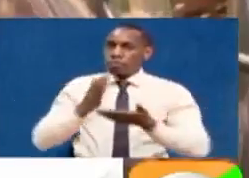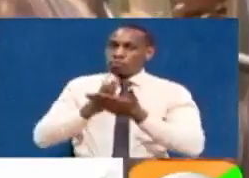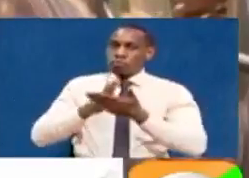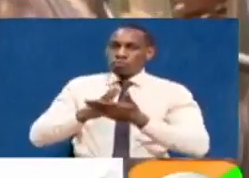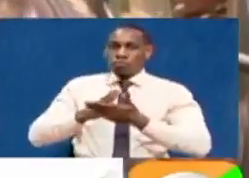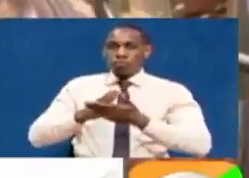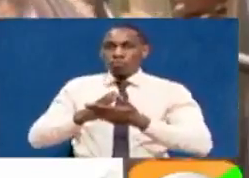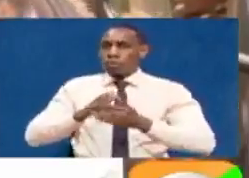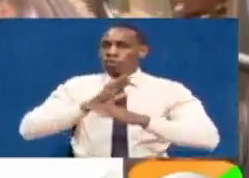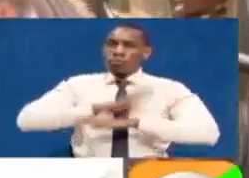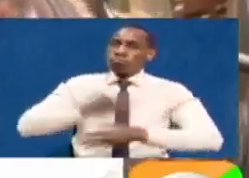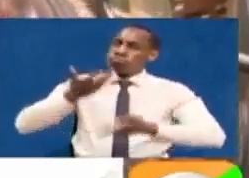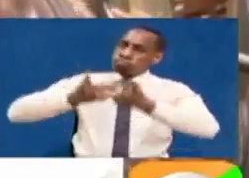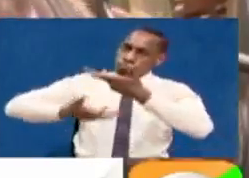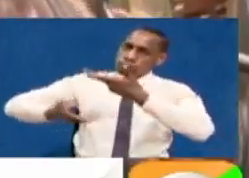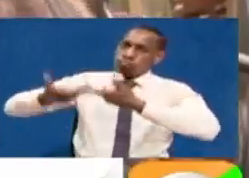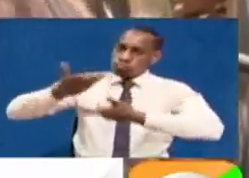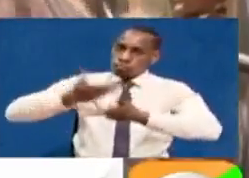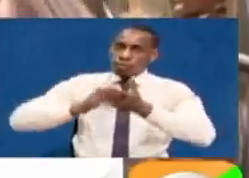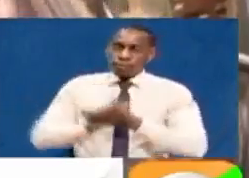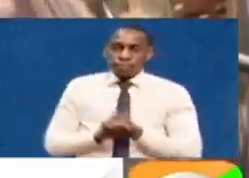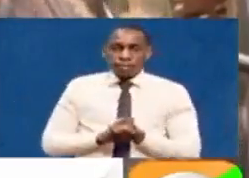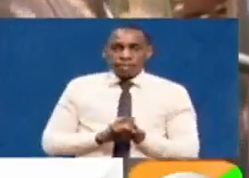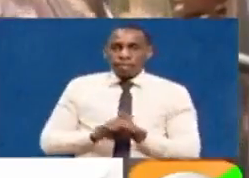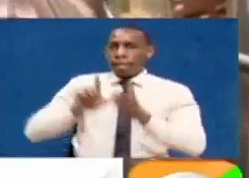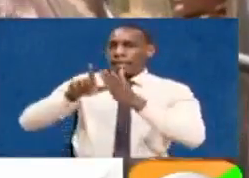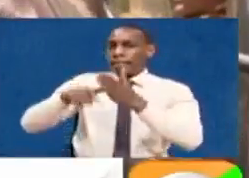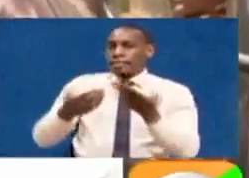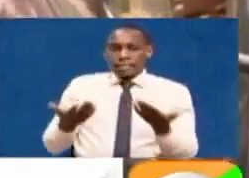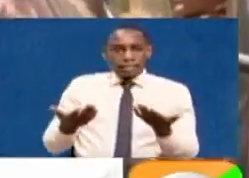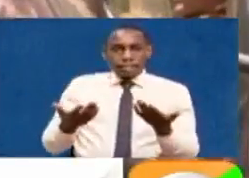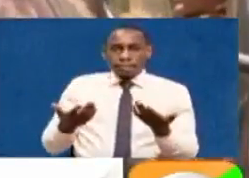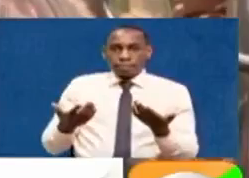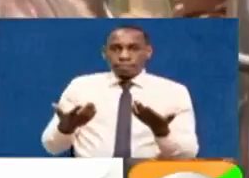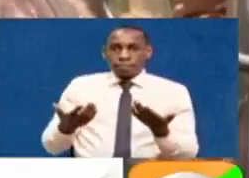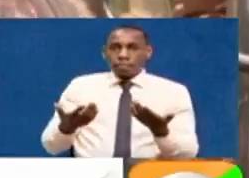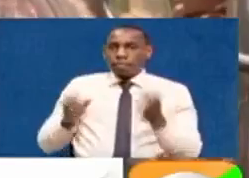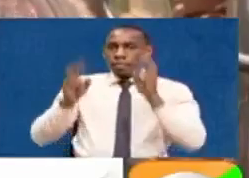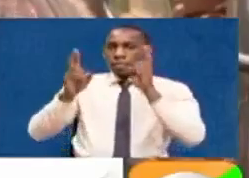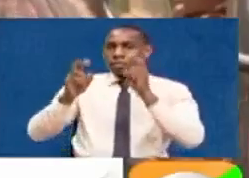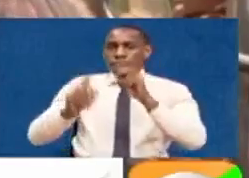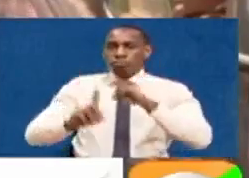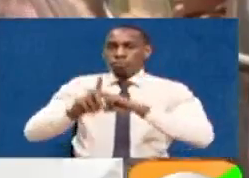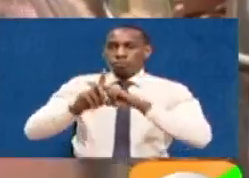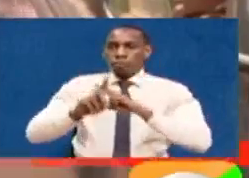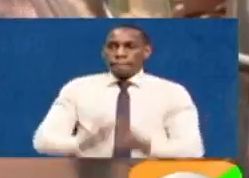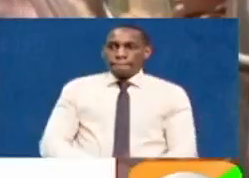hivi wakikula tu gumzo zao. At long last tunakuja kuona kuna maafa itatokea.